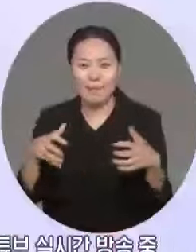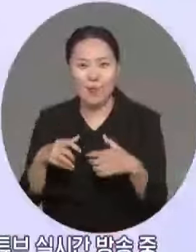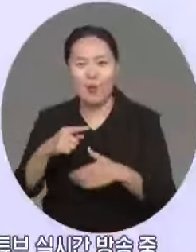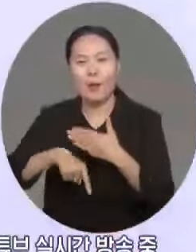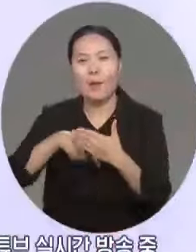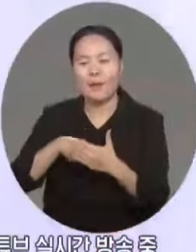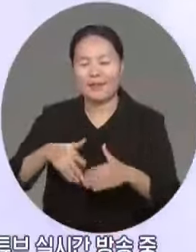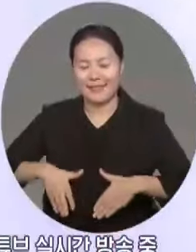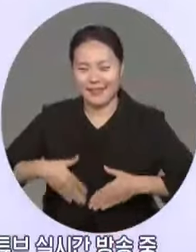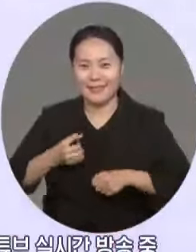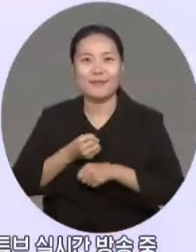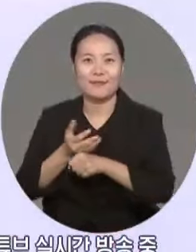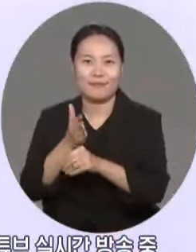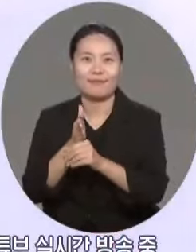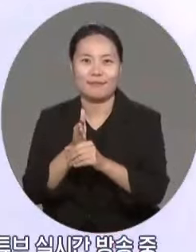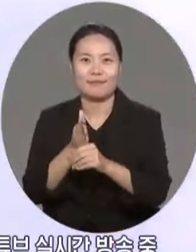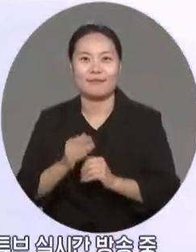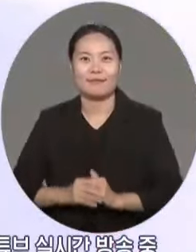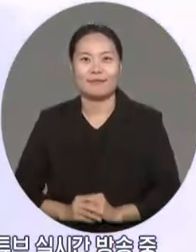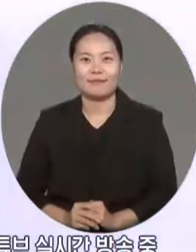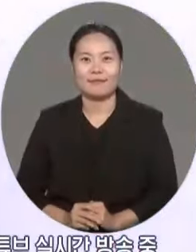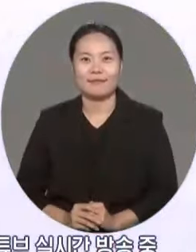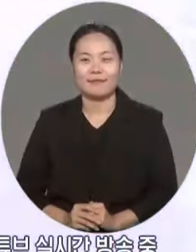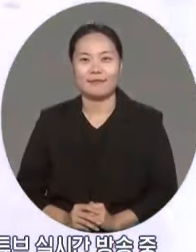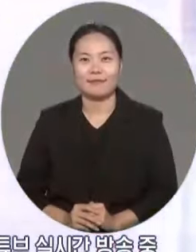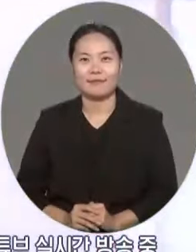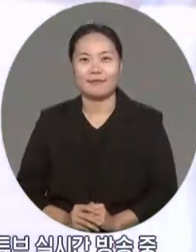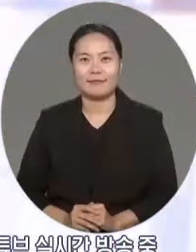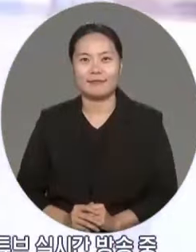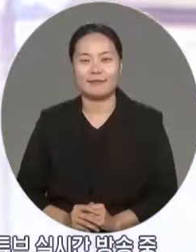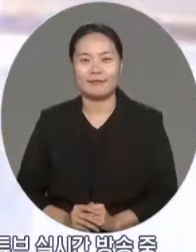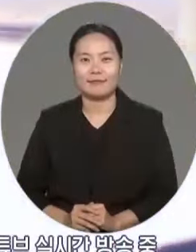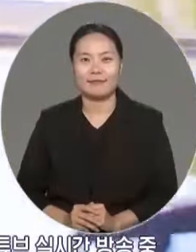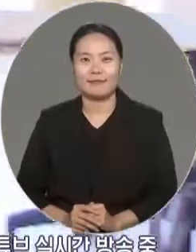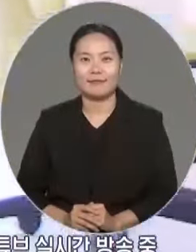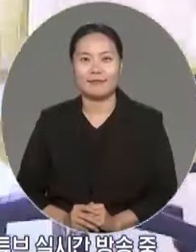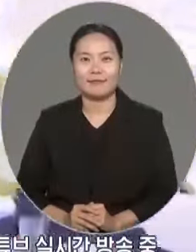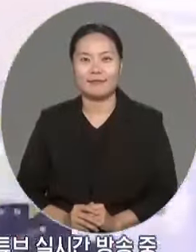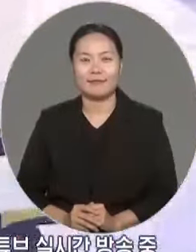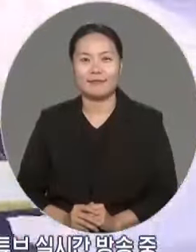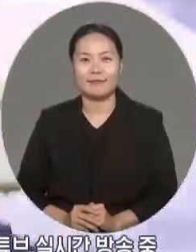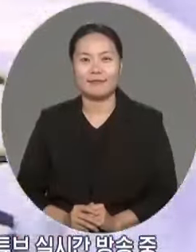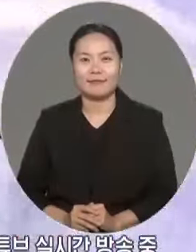우리 이웃들의 마음을 따뜻하게 물들이고 있습니다. UBC 뉴스 허준원입니다.